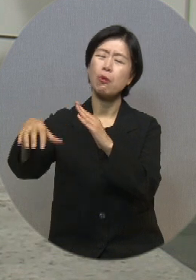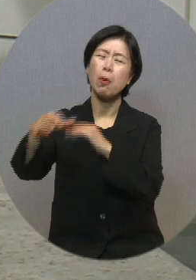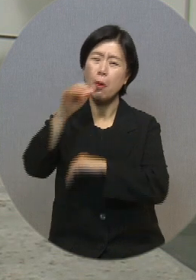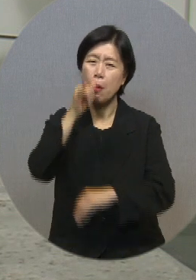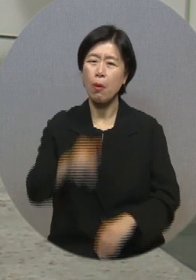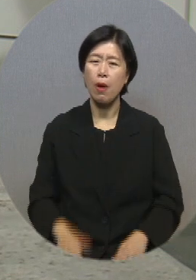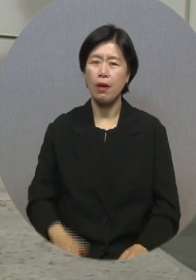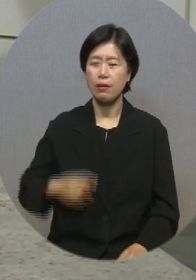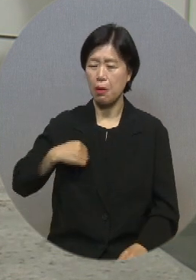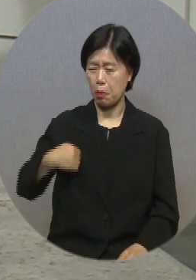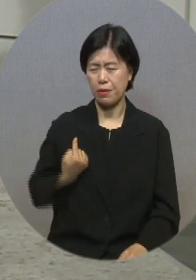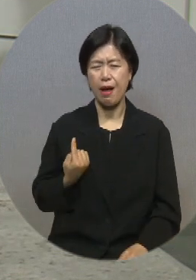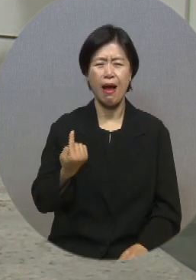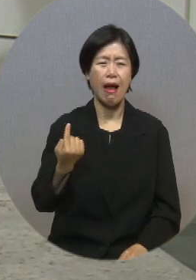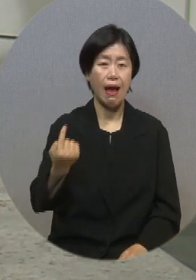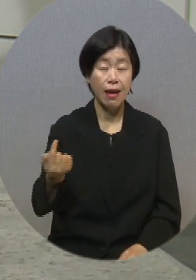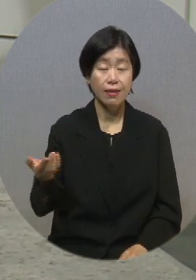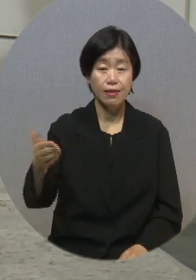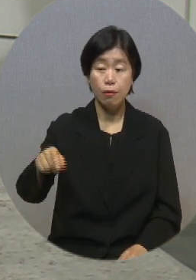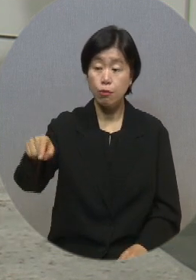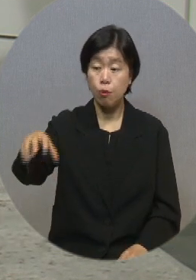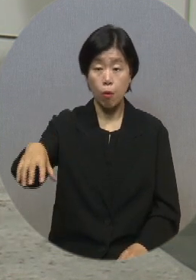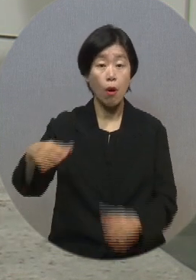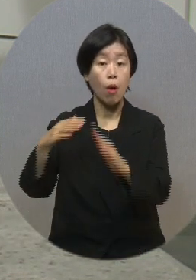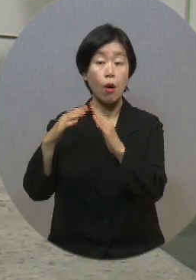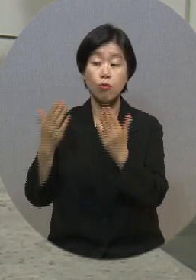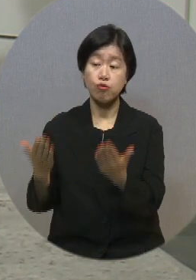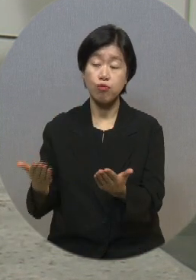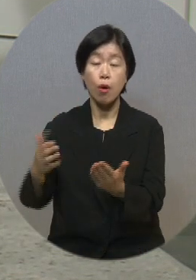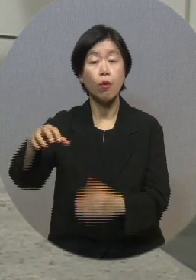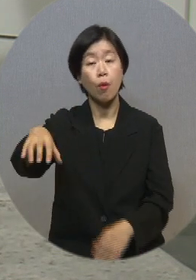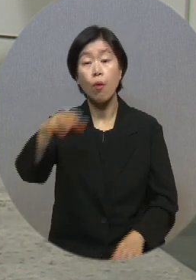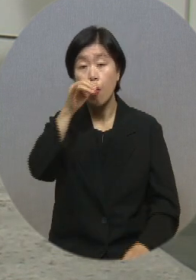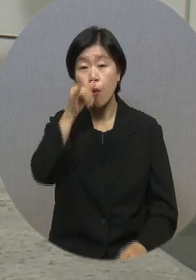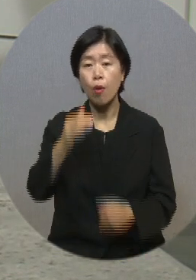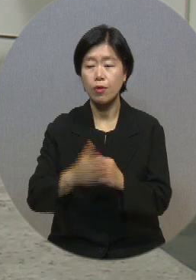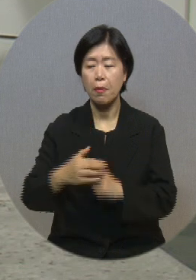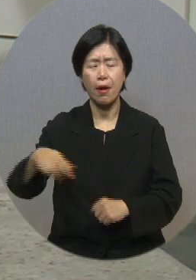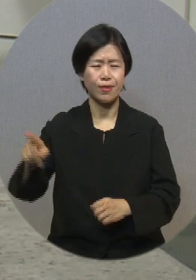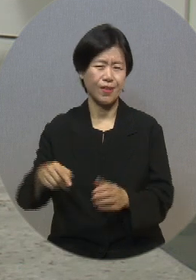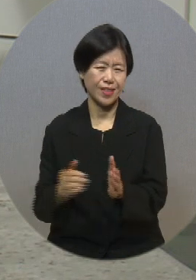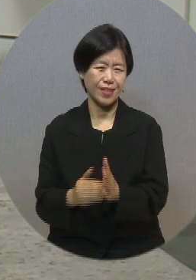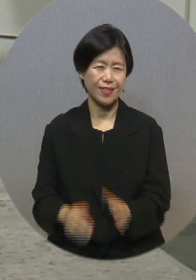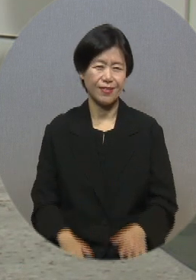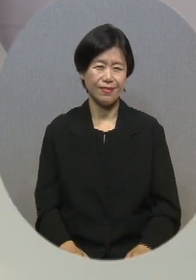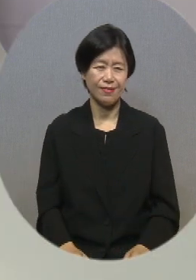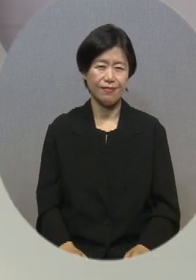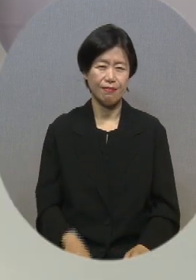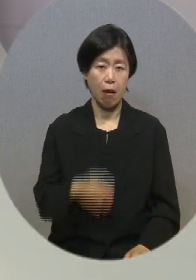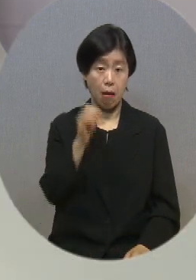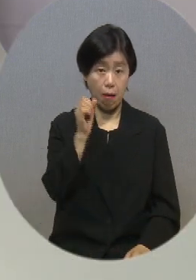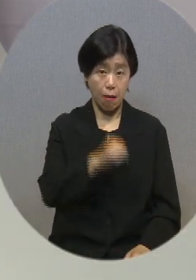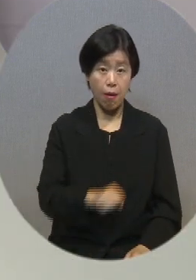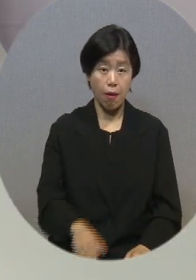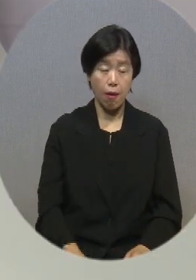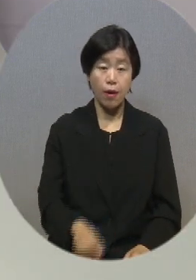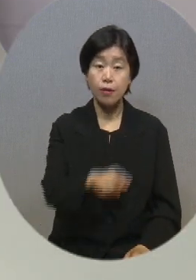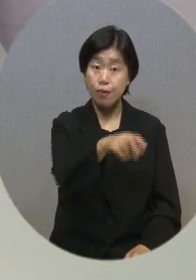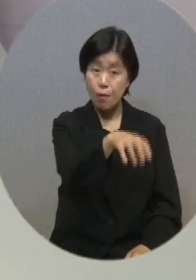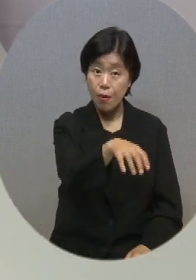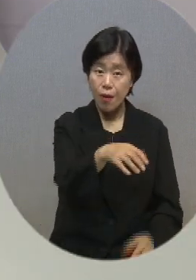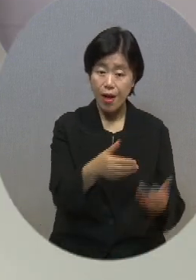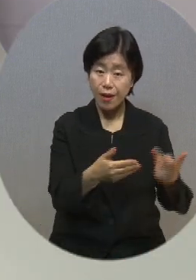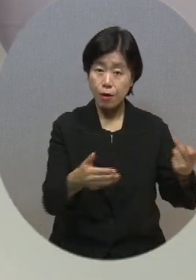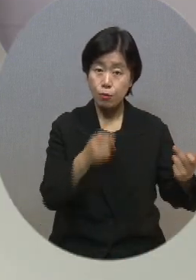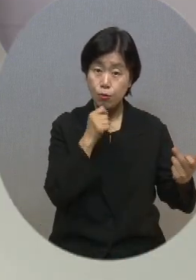게 아니죠. 혼자 갔는데 제가 혼자 가셔서 쉴 만한 데가 있어 가지고 다녀왔습니다. 아, 네. 그쪽에 우리나라에서 콘도 문화가